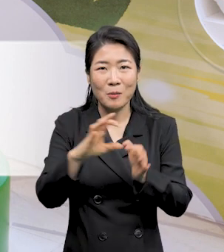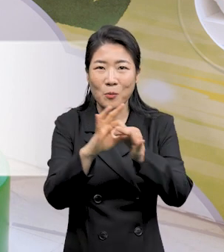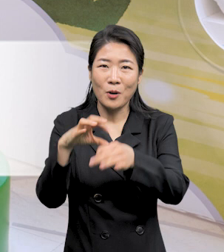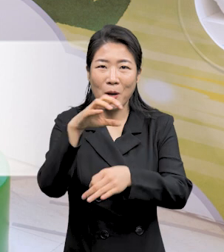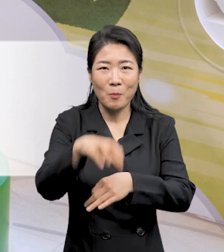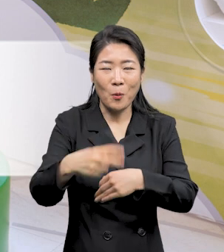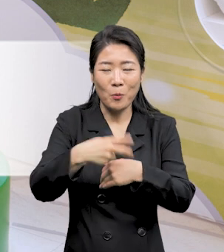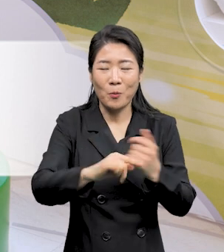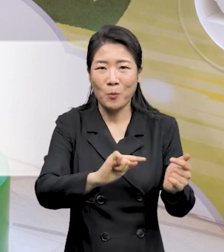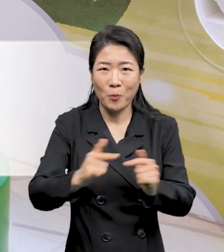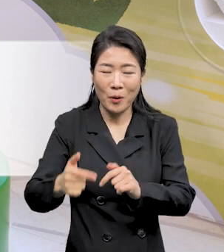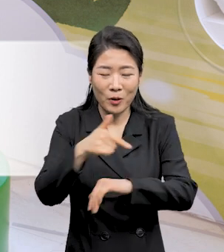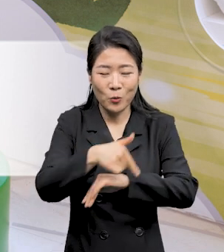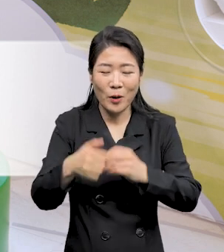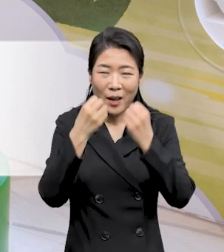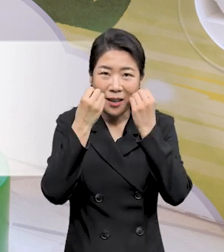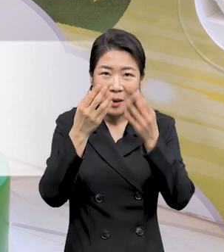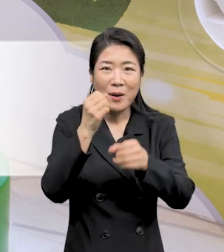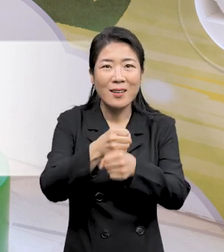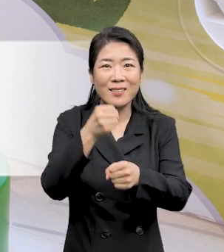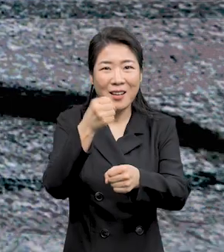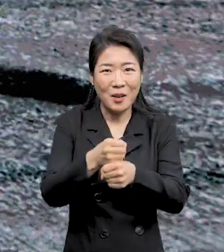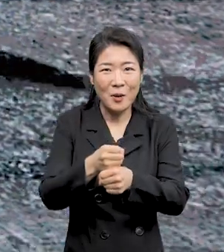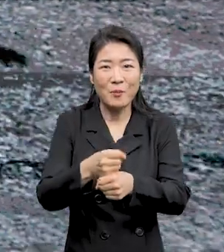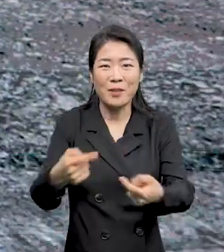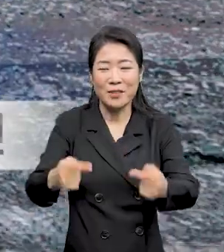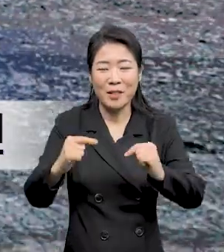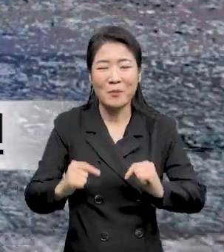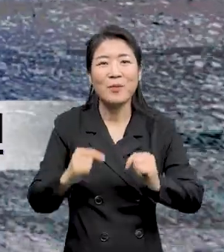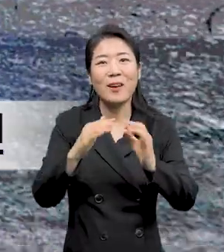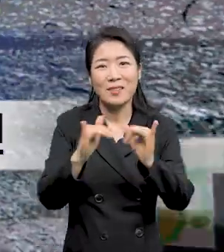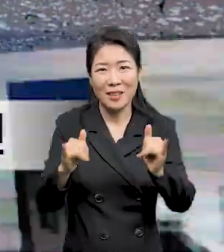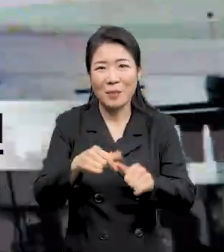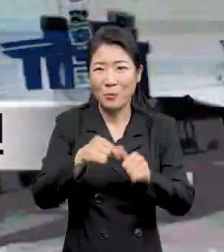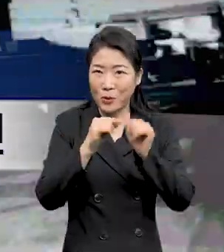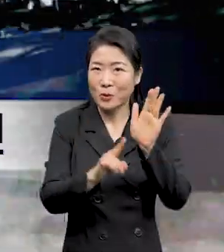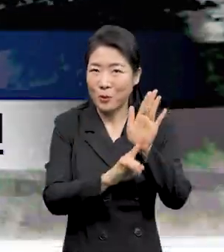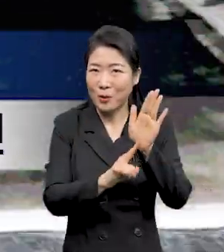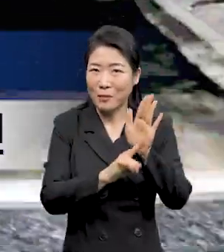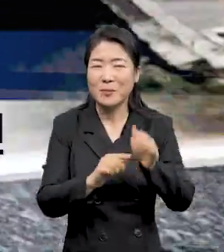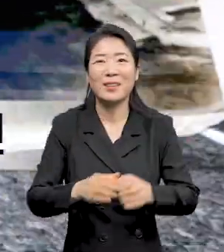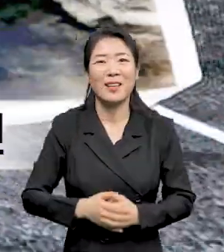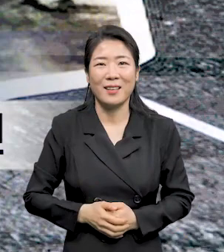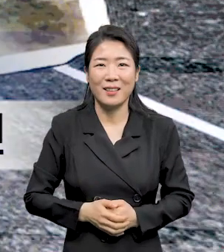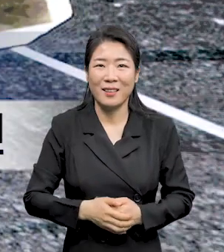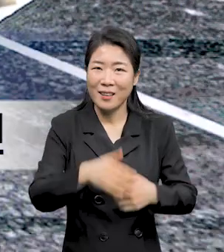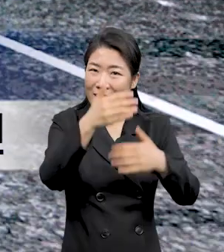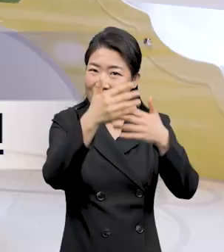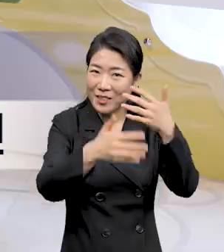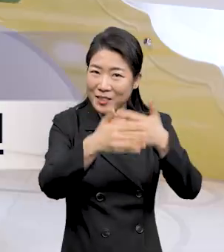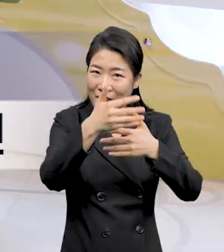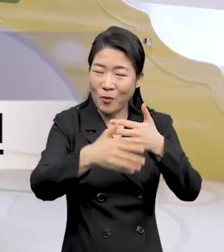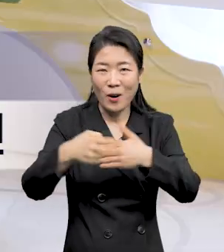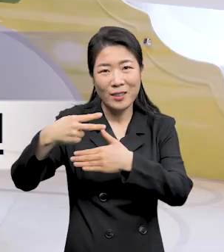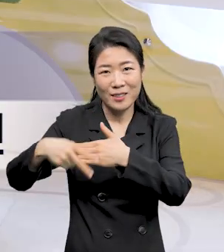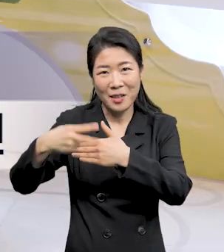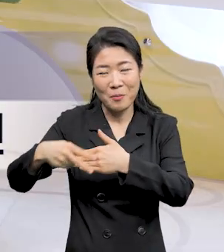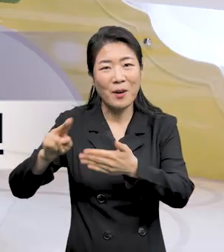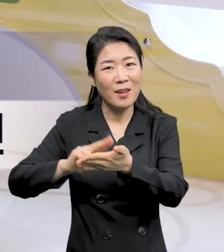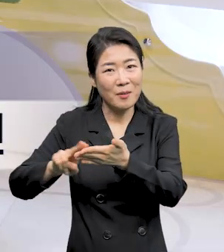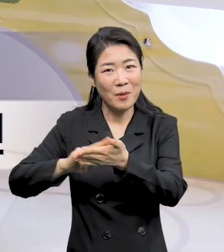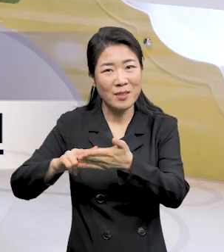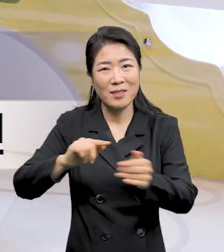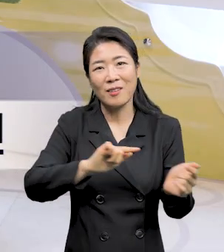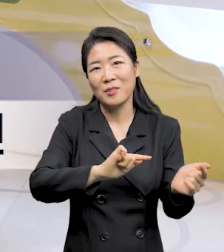기획 개발 사업에 참여할 작가를 모집합니다 ott 플랫폼 콘텐츠 기획 개발 사업은 영화 드라마